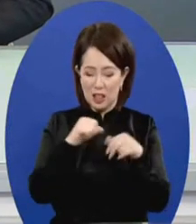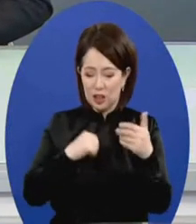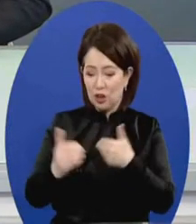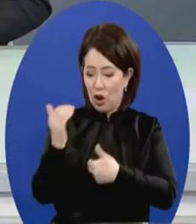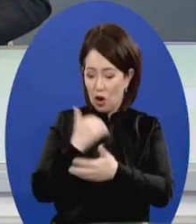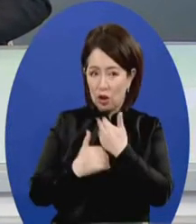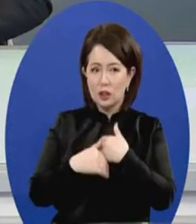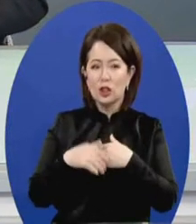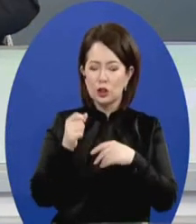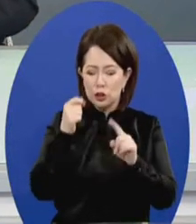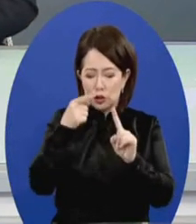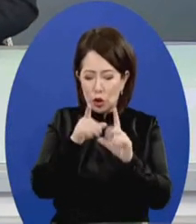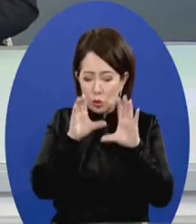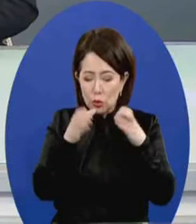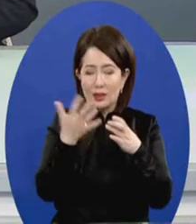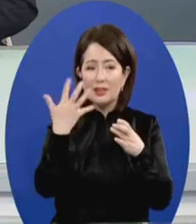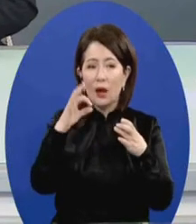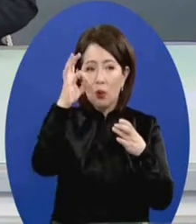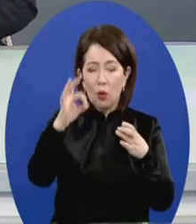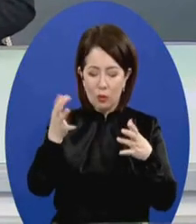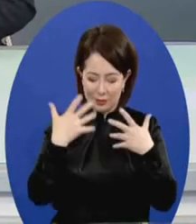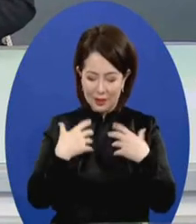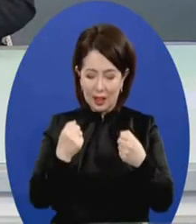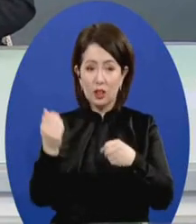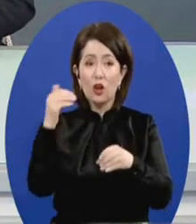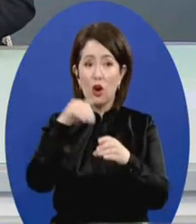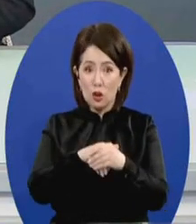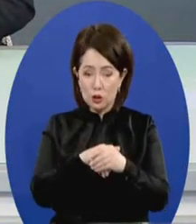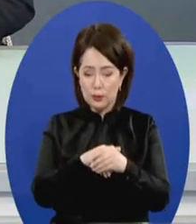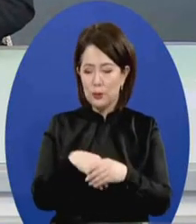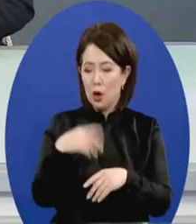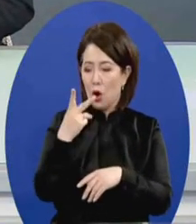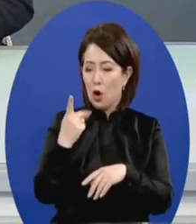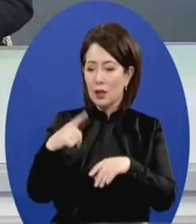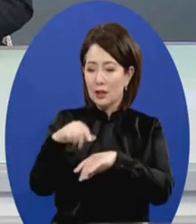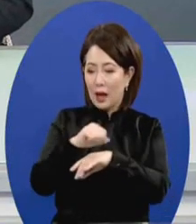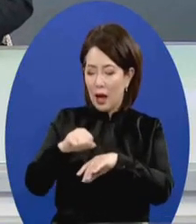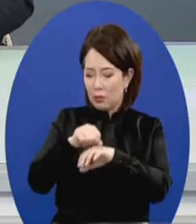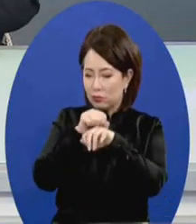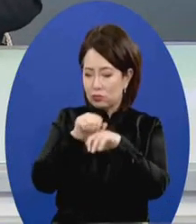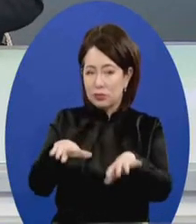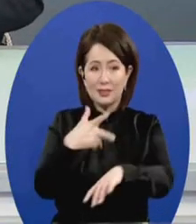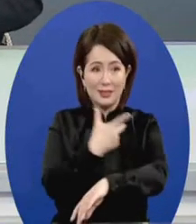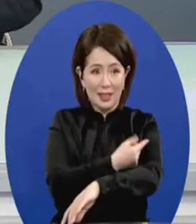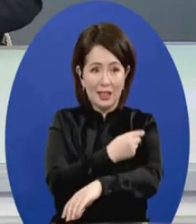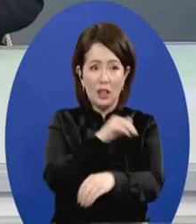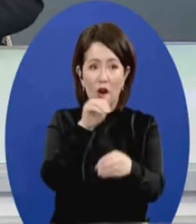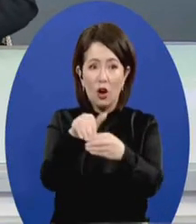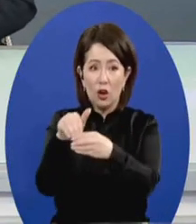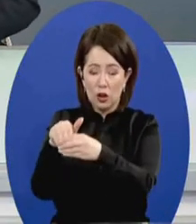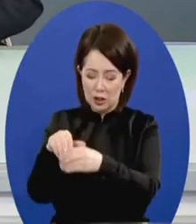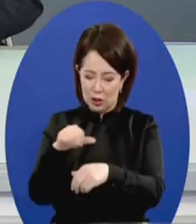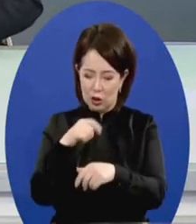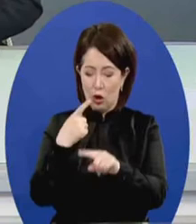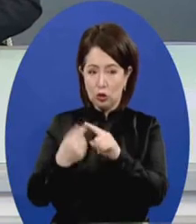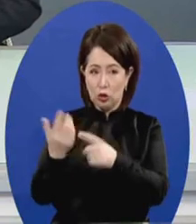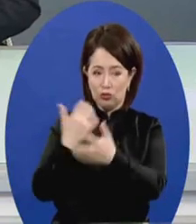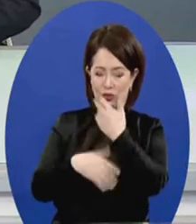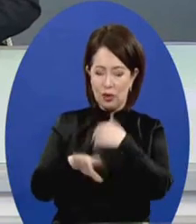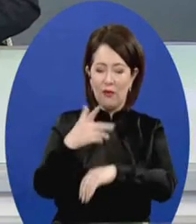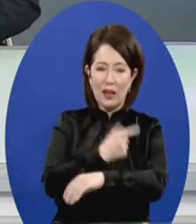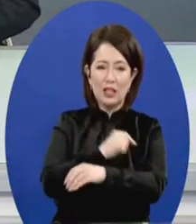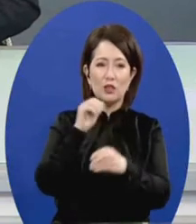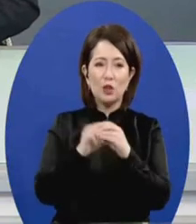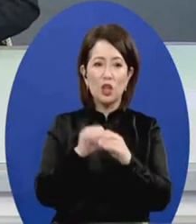хүн амынхан 50% дархлаажуулаад байна. 21 аймагт дархлаажуулалт эхэлсэн бөгөөд орон нутгийн иргэдийн вакцинд хамрагдах идэвх өндөр байгааг